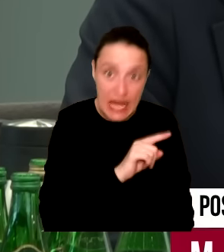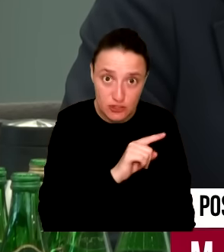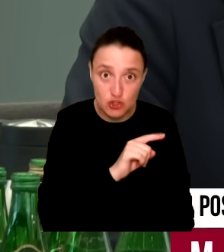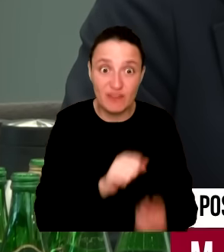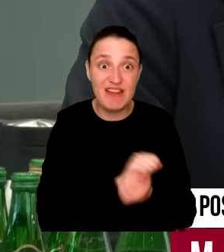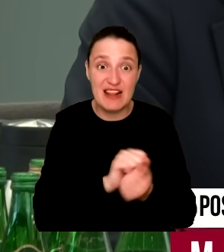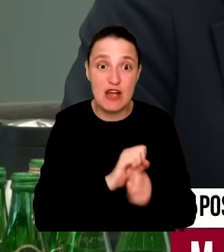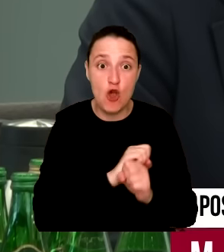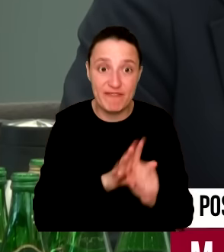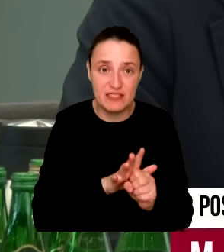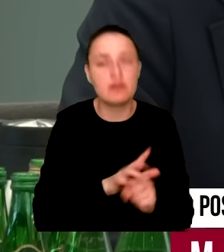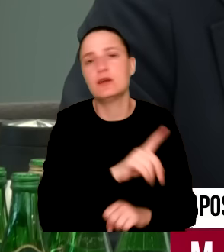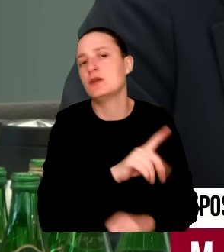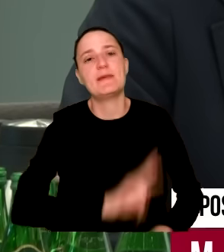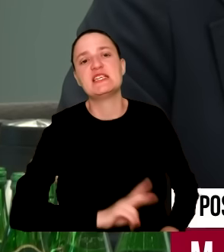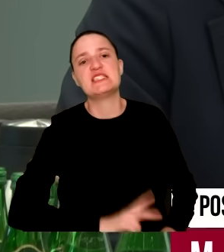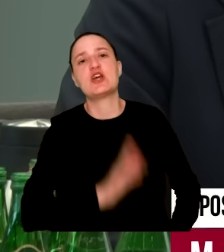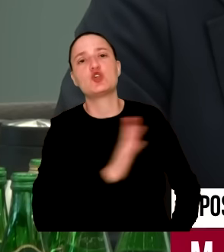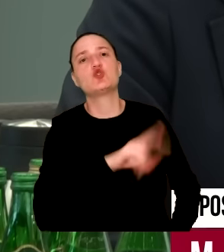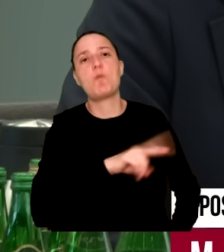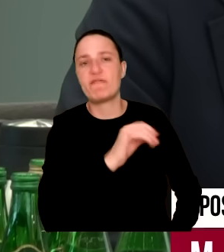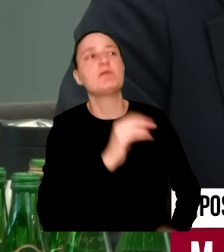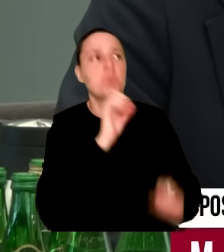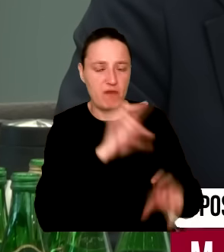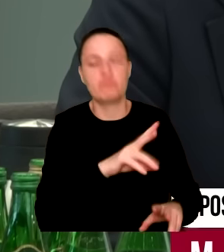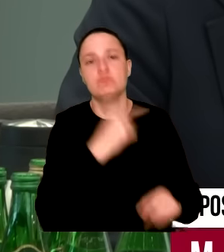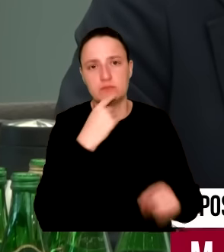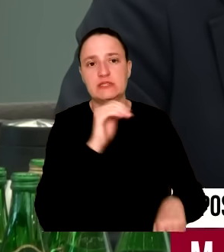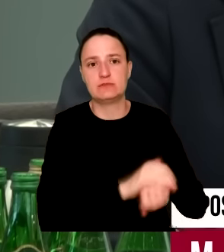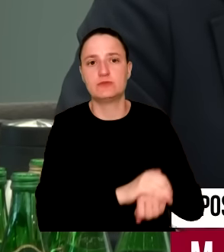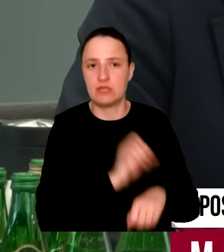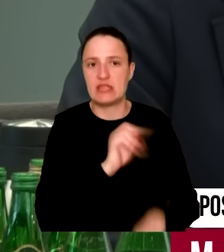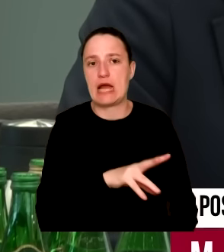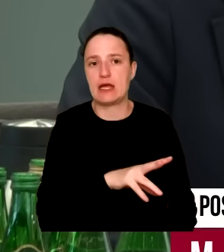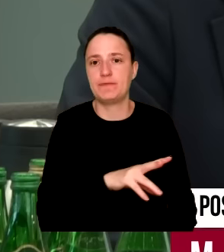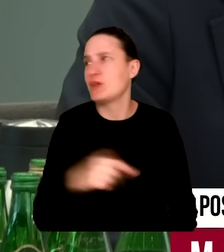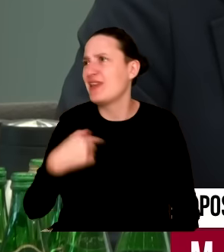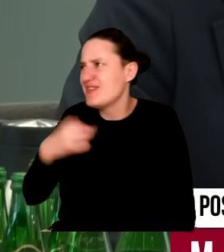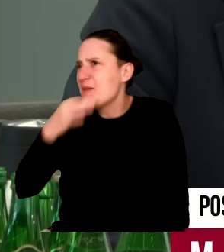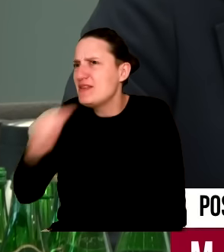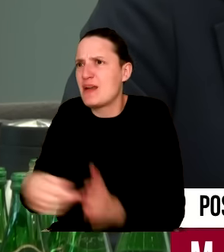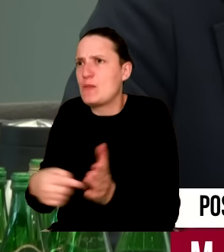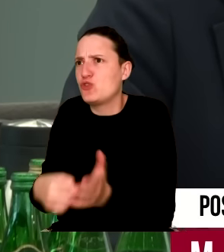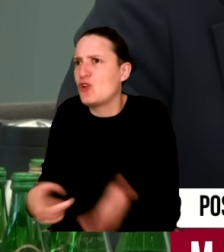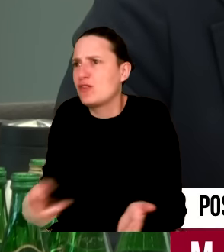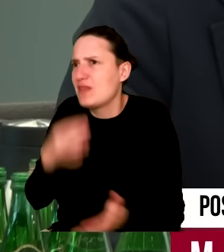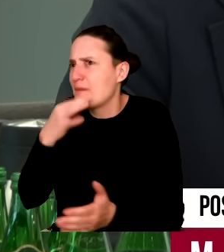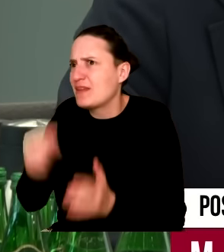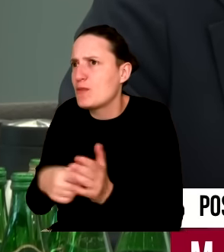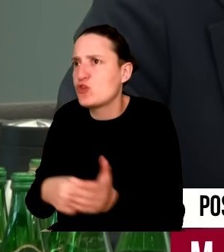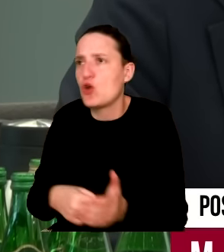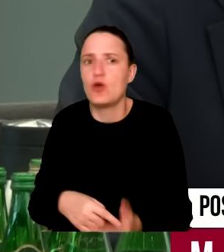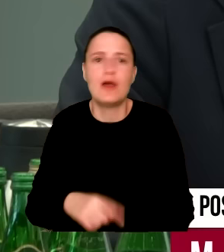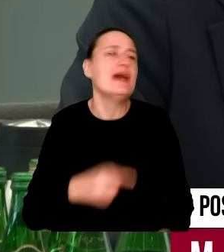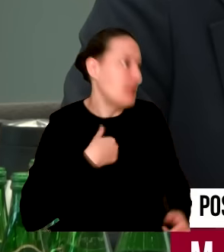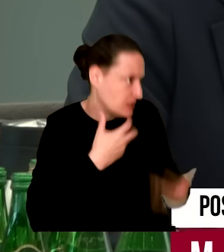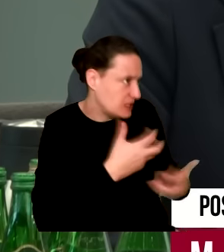cidem pan minister Szumowski potwierdził mi to nie chciałem państwa polski o to nie pytam Bardzo proszę panie chł państwa polskiego proszę pozwolić mi